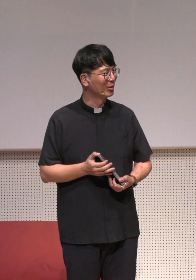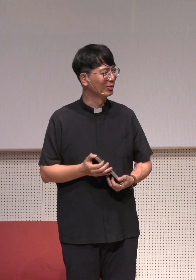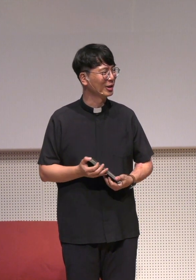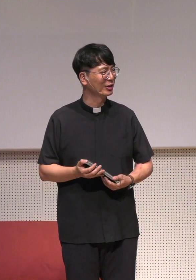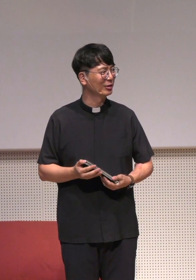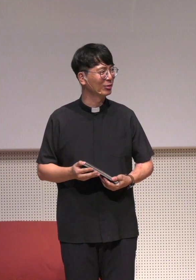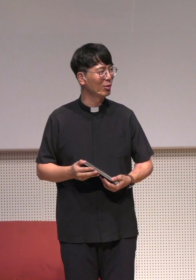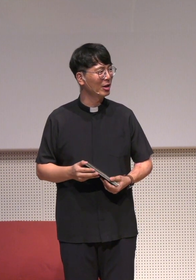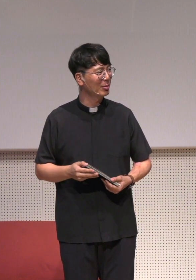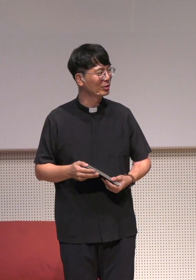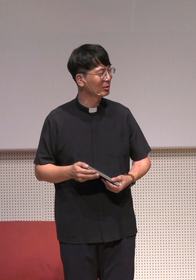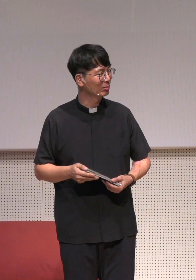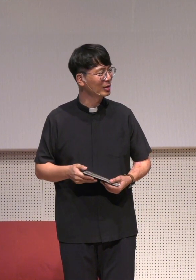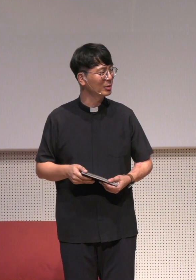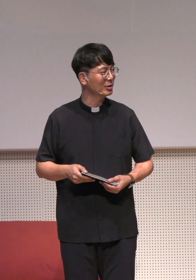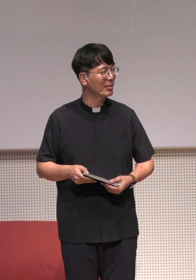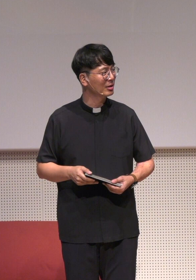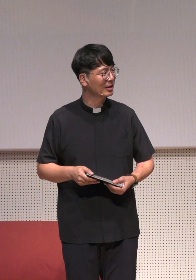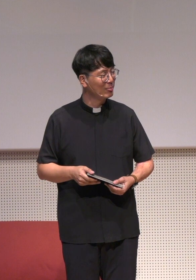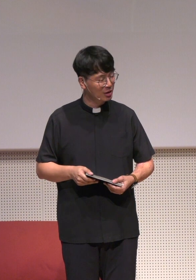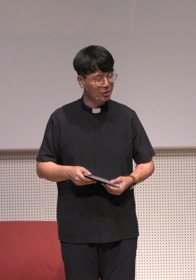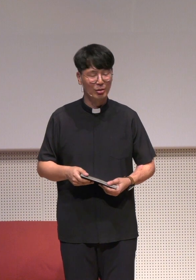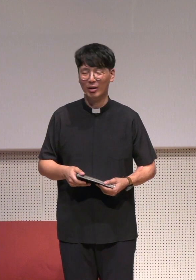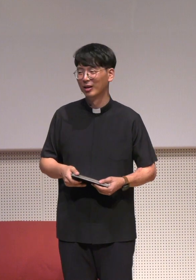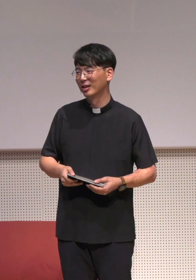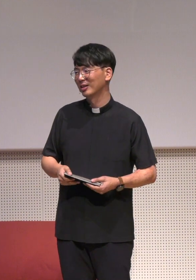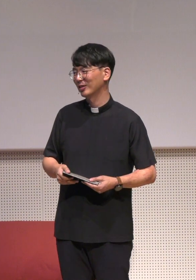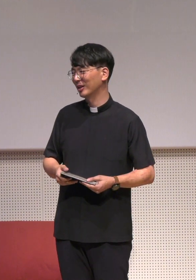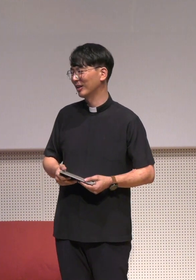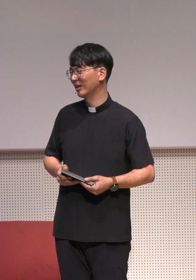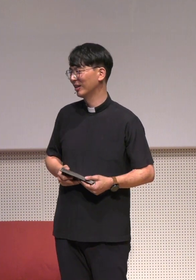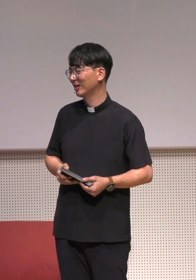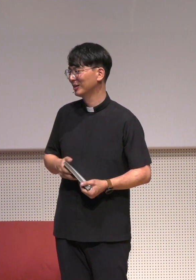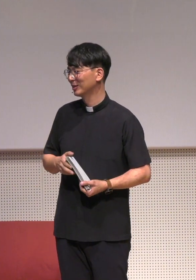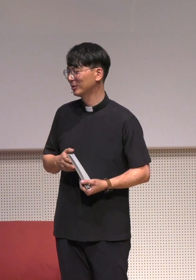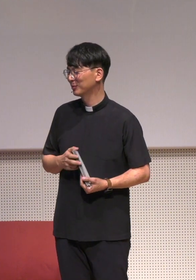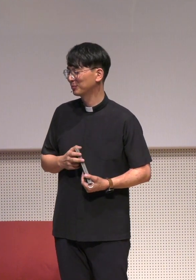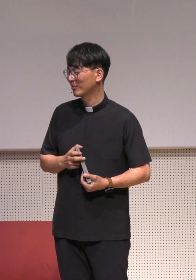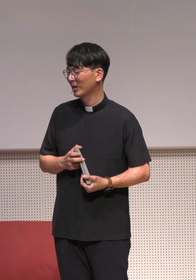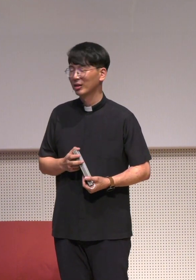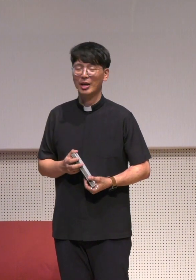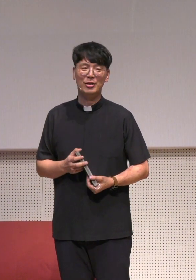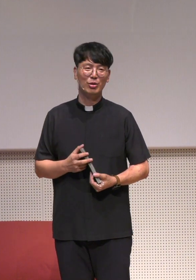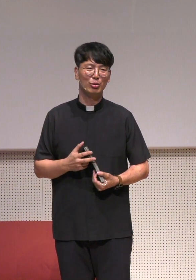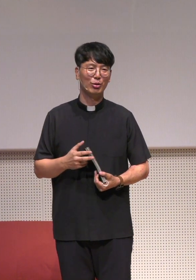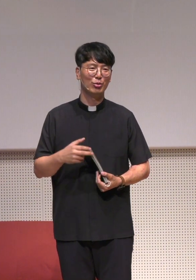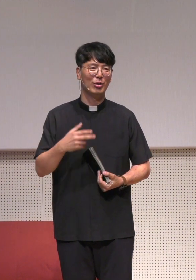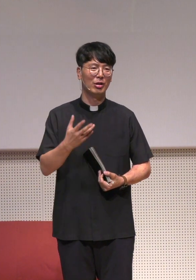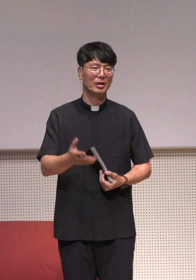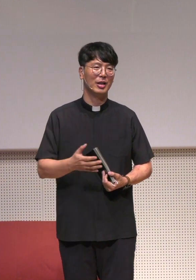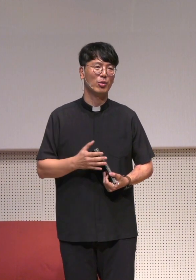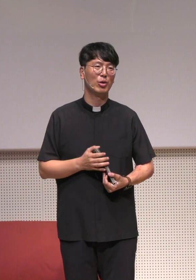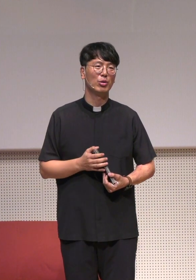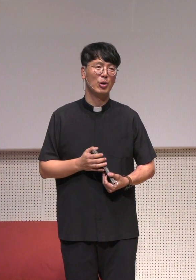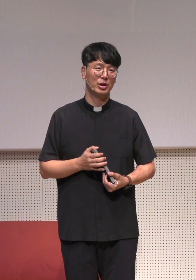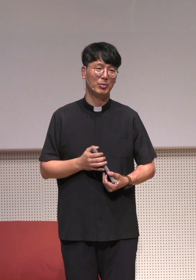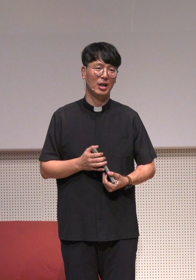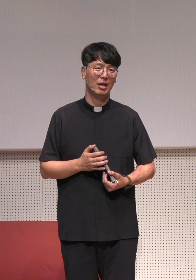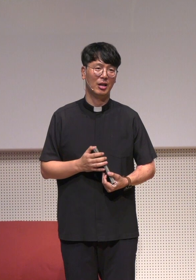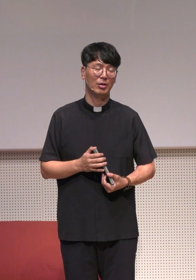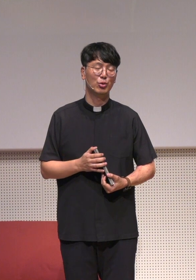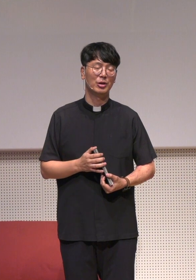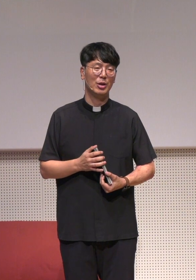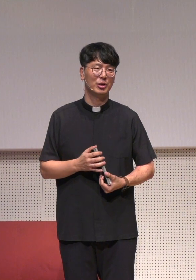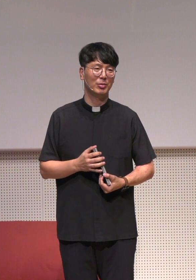바뀌어가지고 네네. 사실은 올 한해 벌써 몇 집? 3집 나왔죠. 네. 저희끼리 그 계산하고 있습니다. 개인적으로 이렇게 광고를 하고